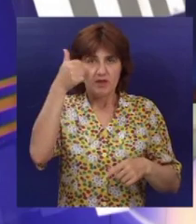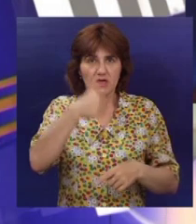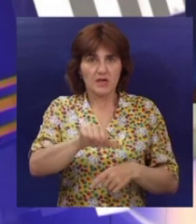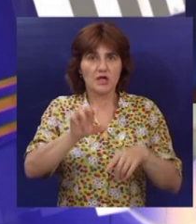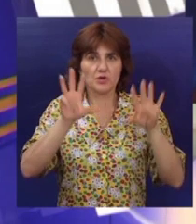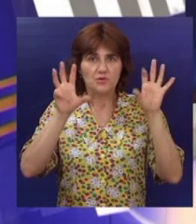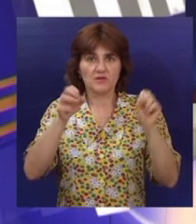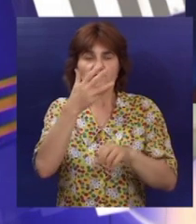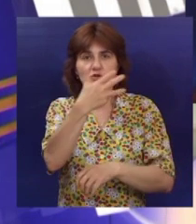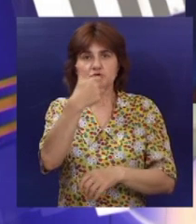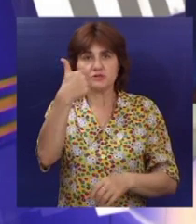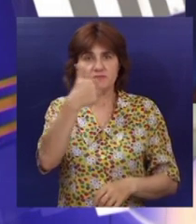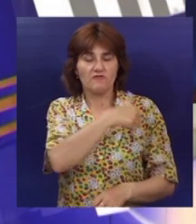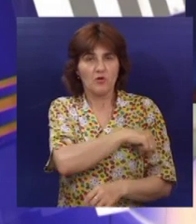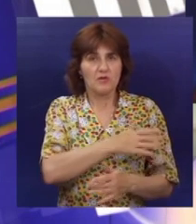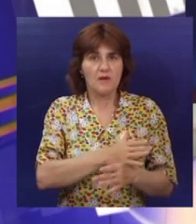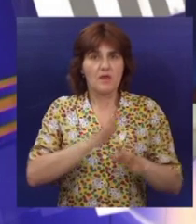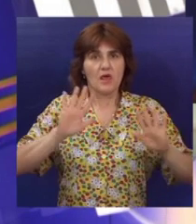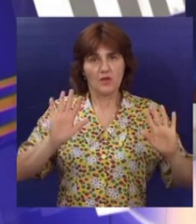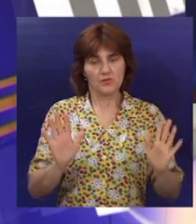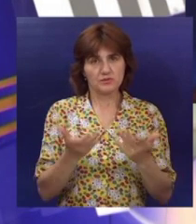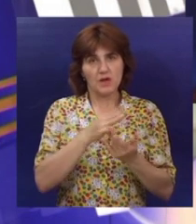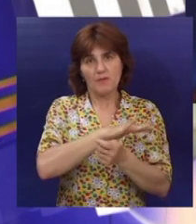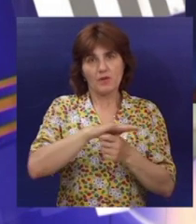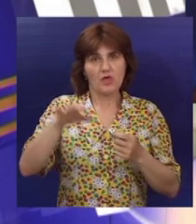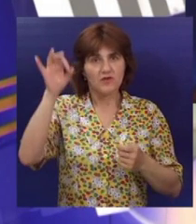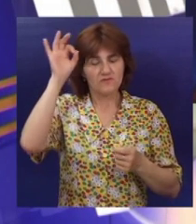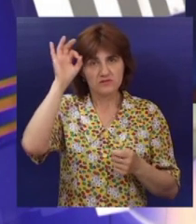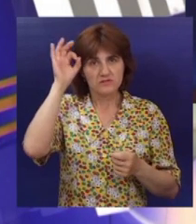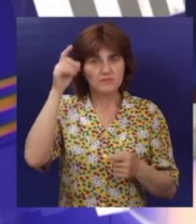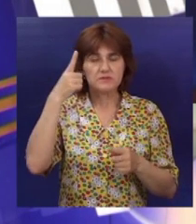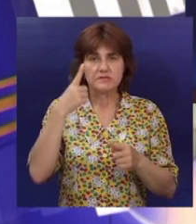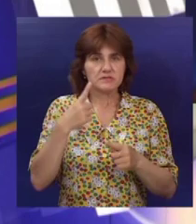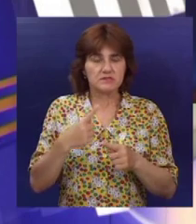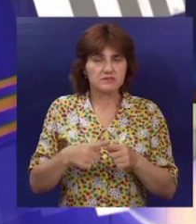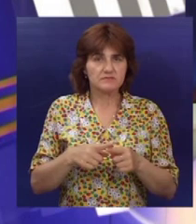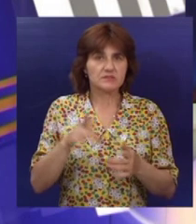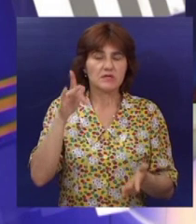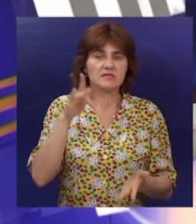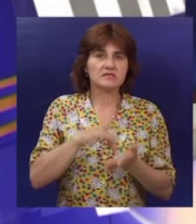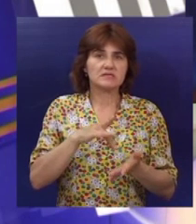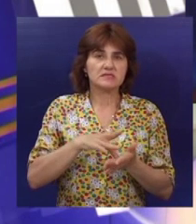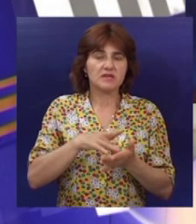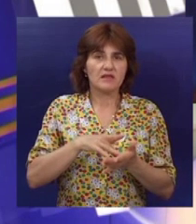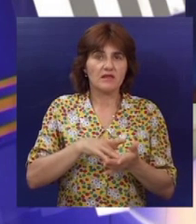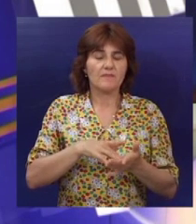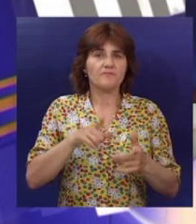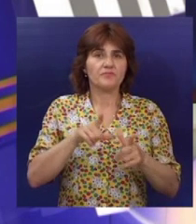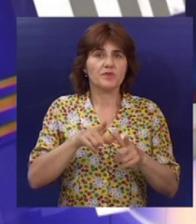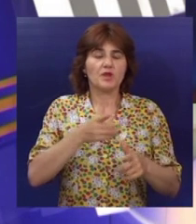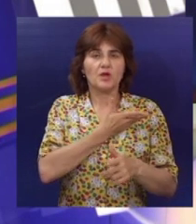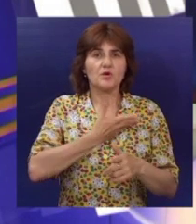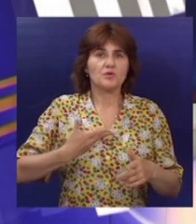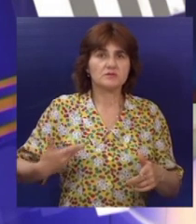1941. godine, doneta je odluka o dizanju ustanka protiv okupatora od strane Politbiroa Centralnog komiteta